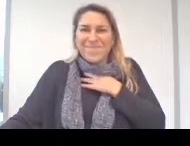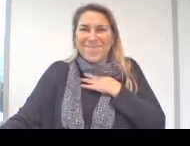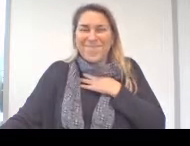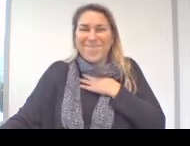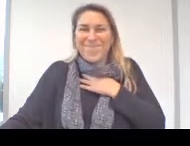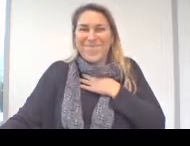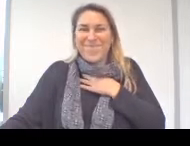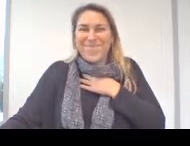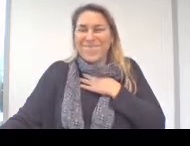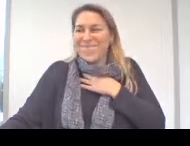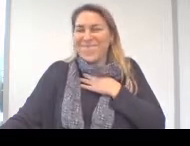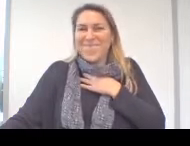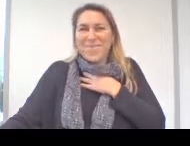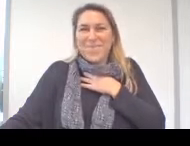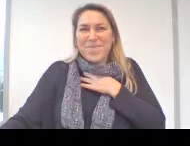des extérieurs.